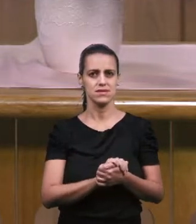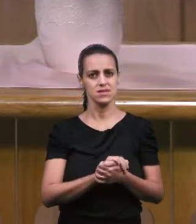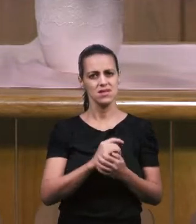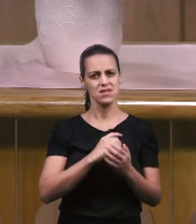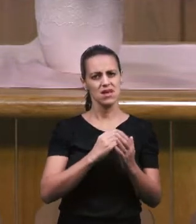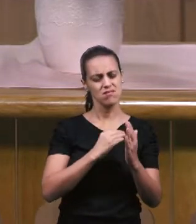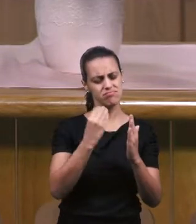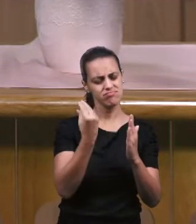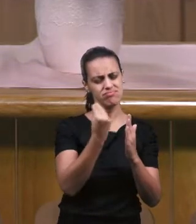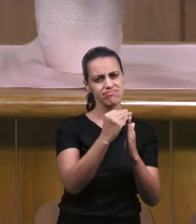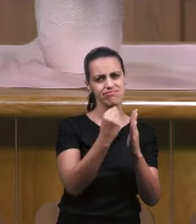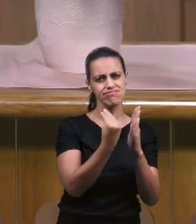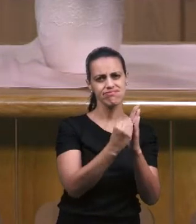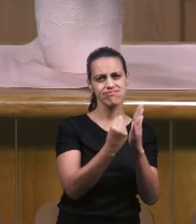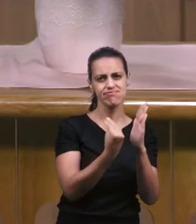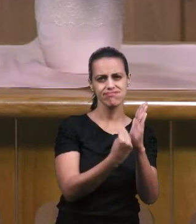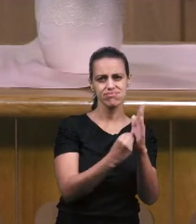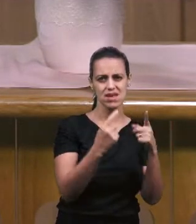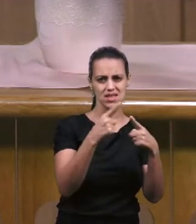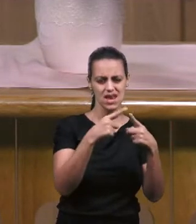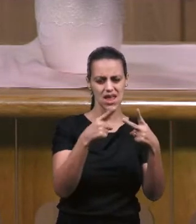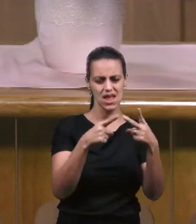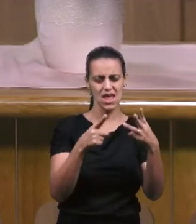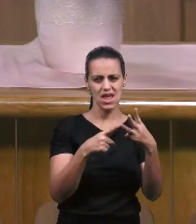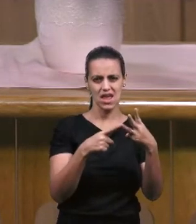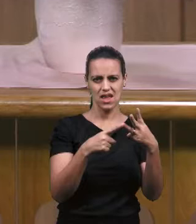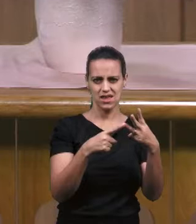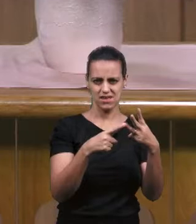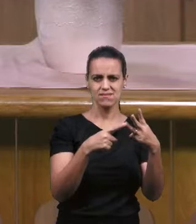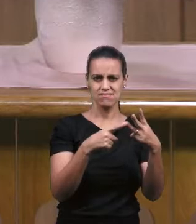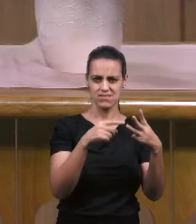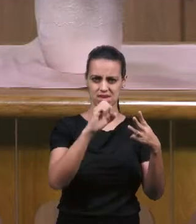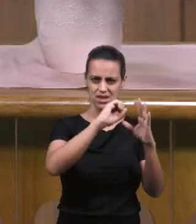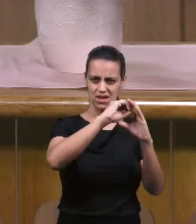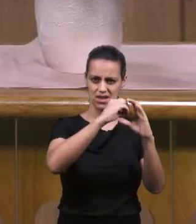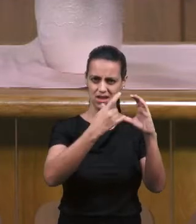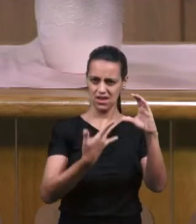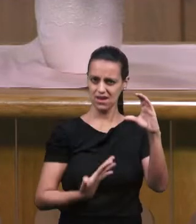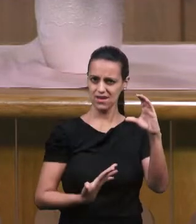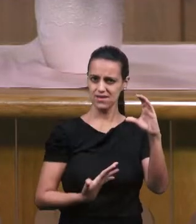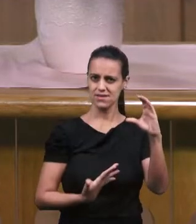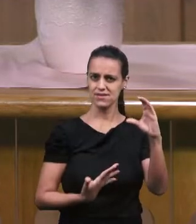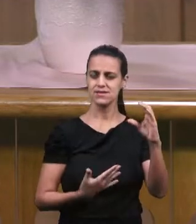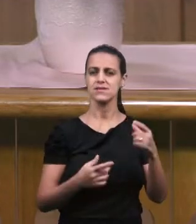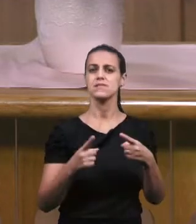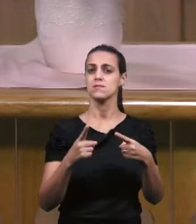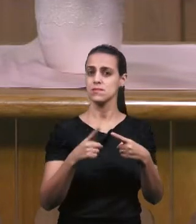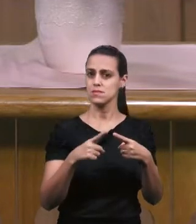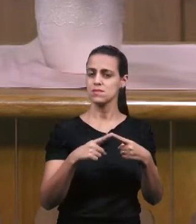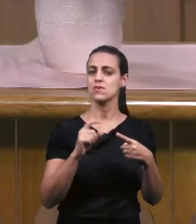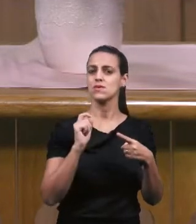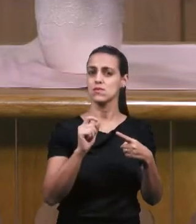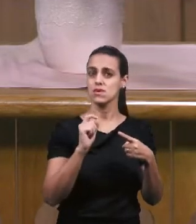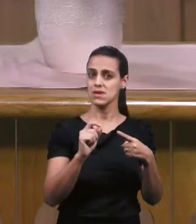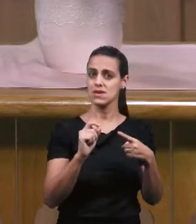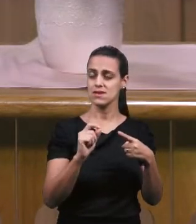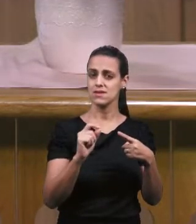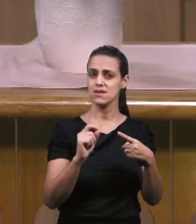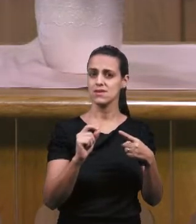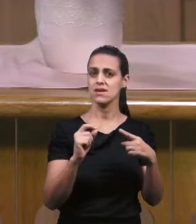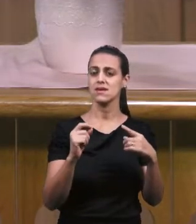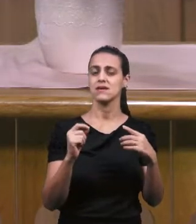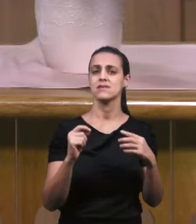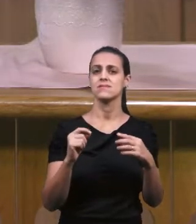l'Église en trois groupes ou trois aspects. D'abord, c'est que l'Église, elle